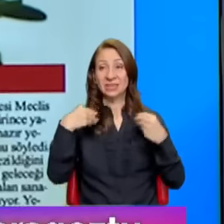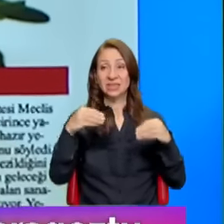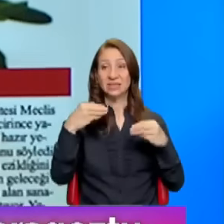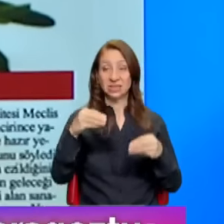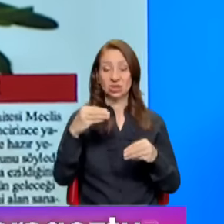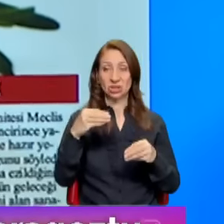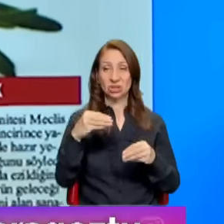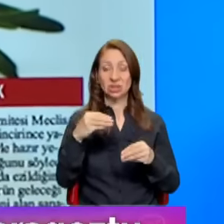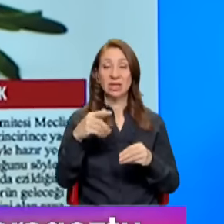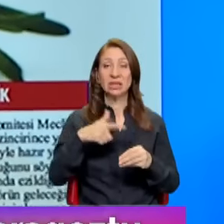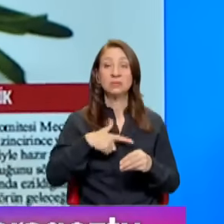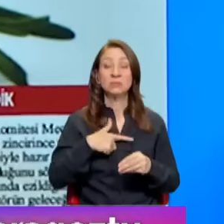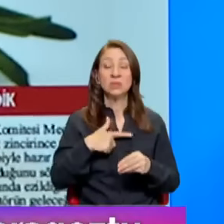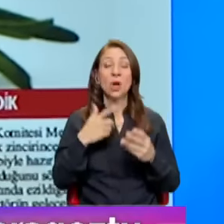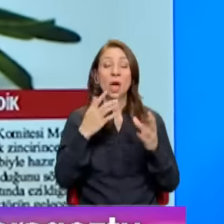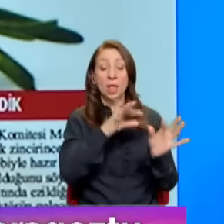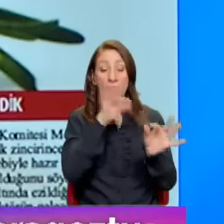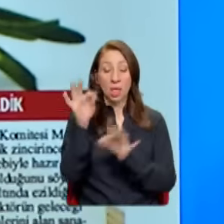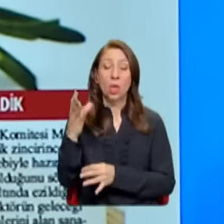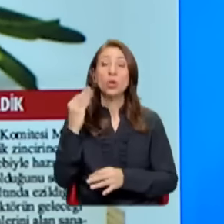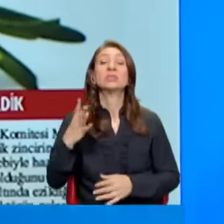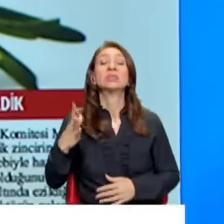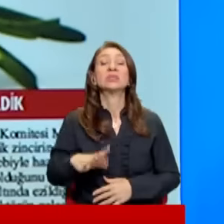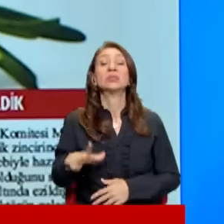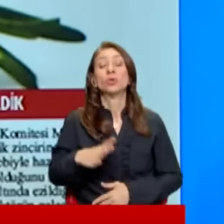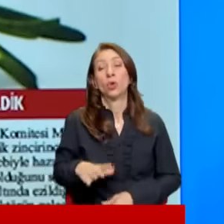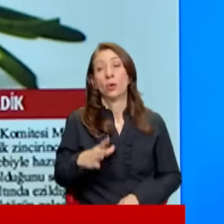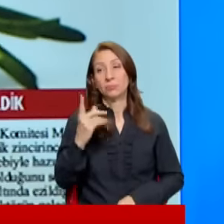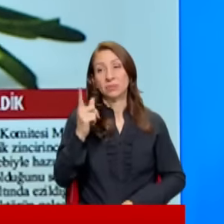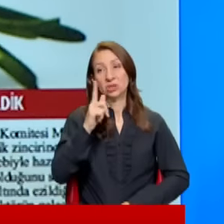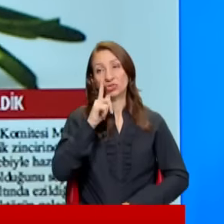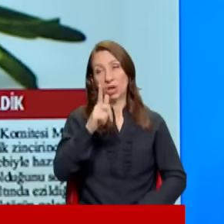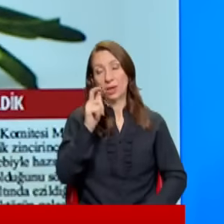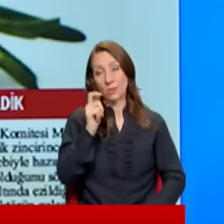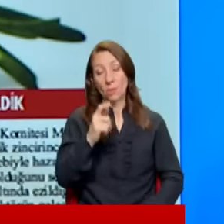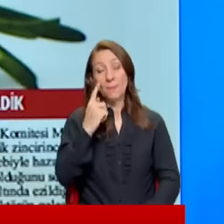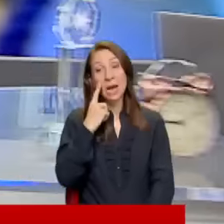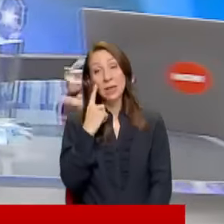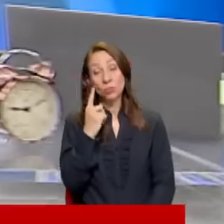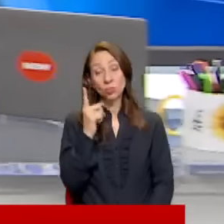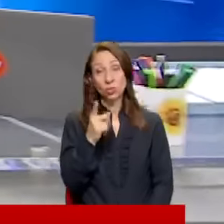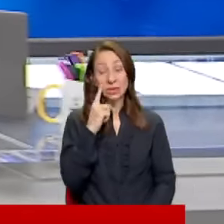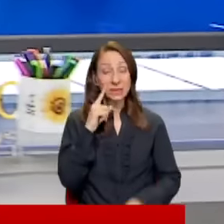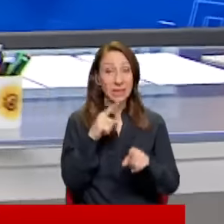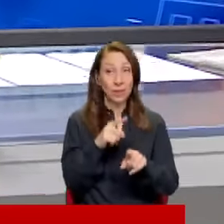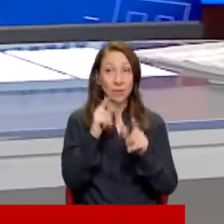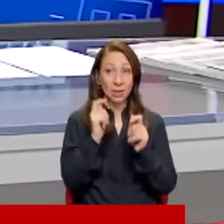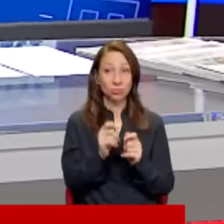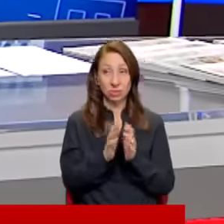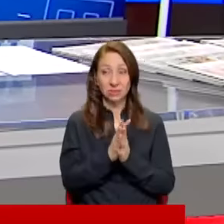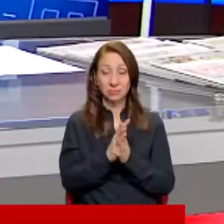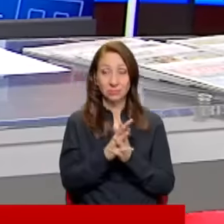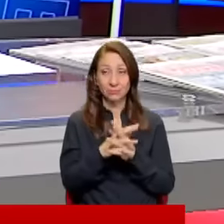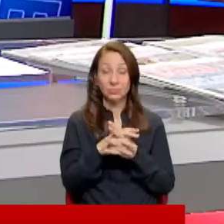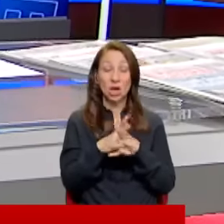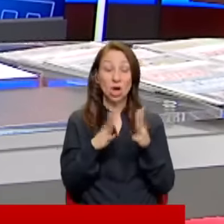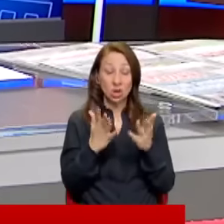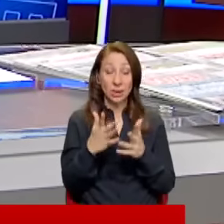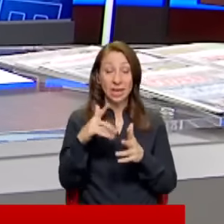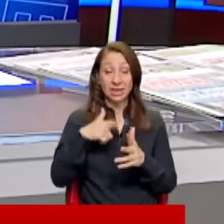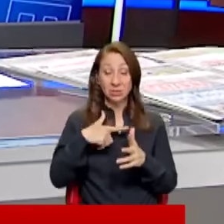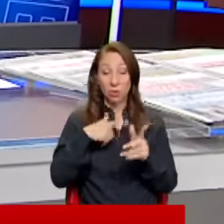uygulamasının İzmir'de de hayata geçirilmesi için bir çağrı yapıyor bakalım bunun da takibini yapacağız elbette acaba